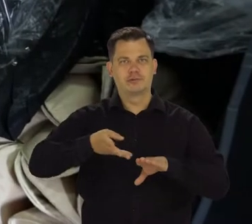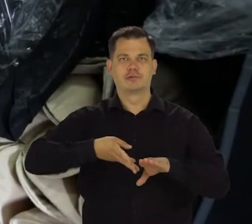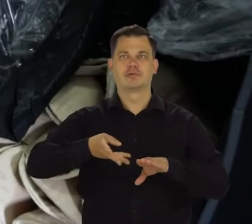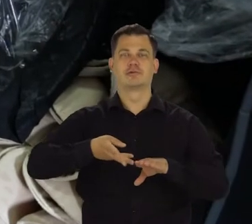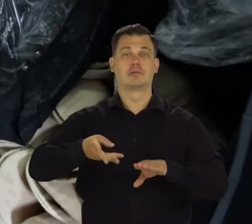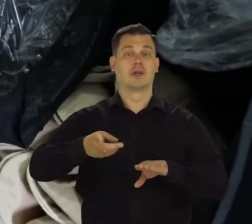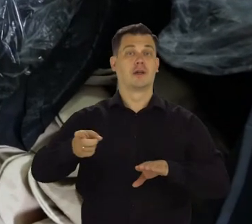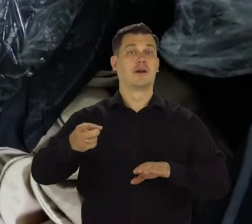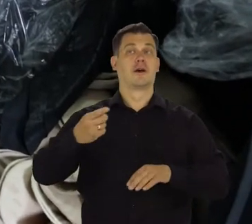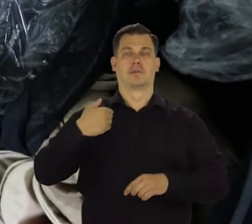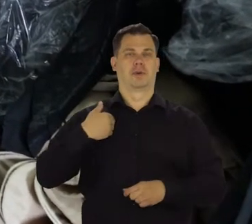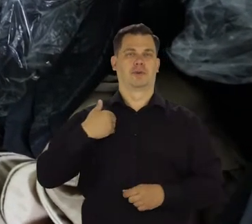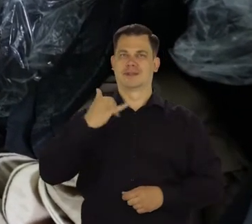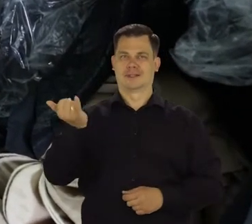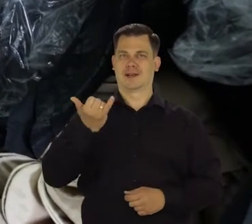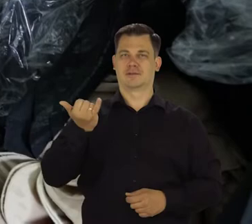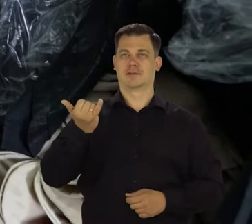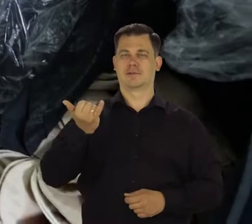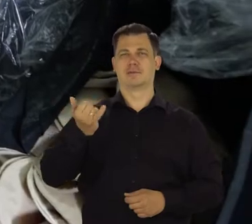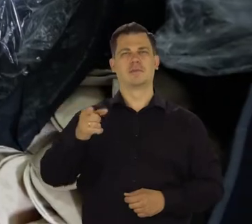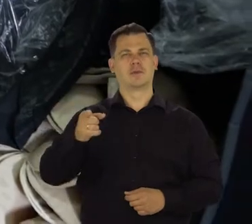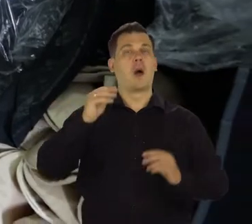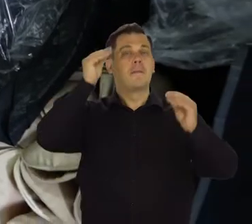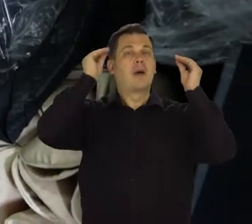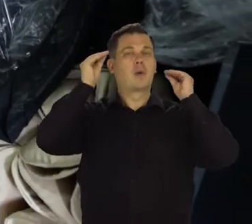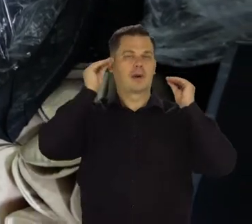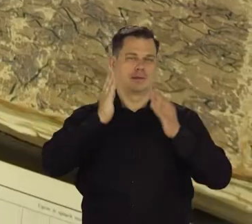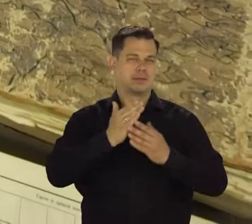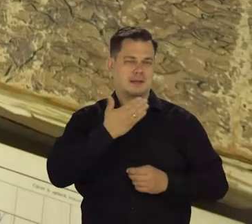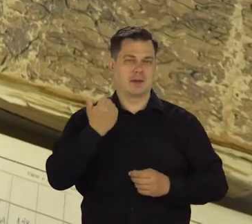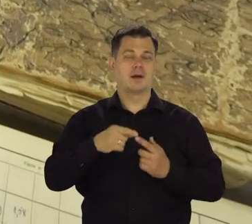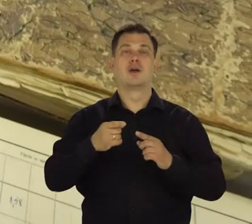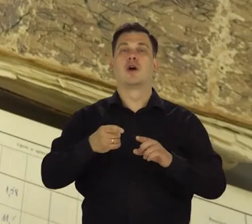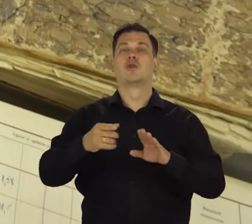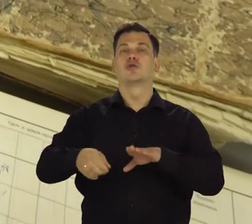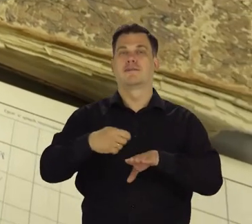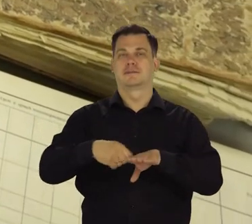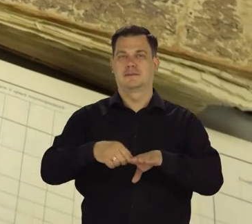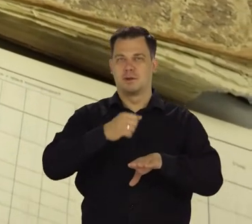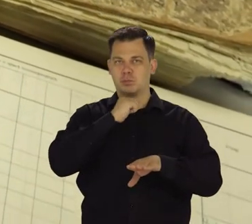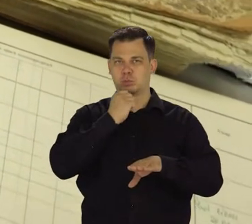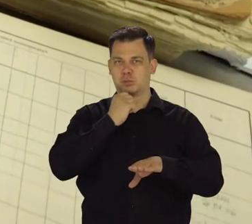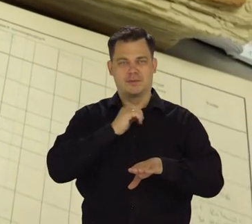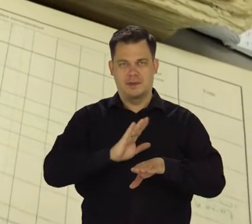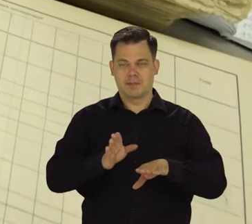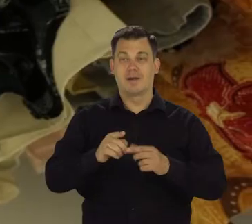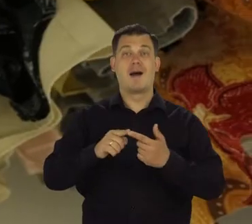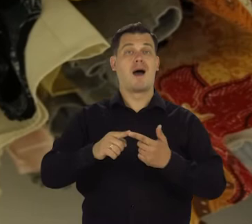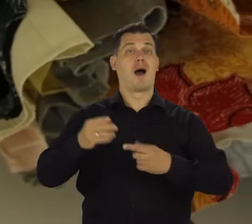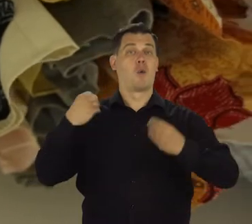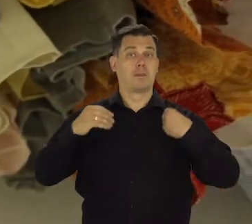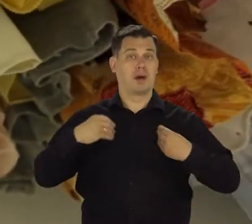pracowni, które tutaj były, to tylko nie ma w tej chwili perukarni oraz szewców.